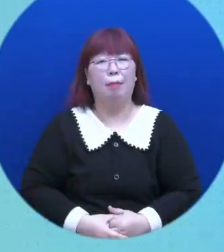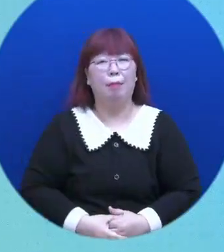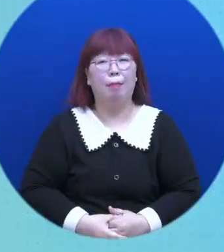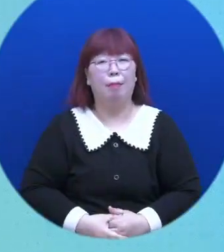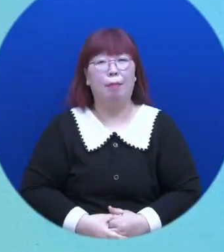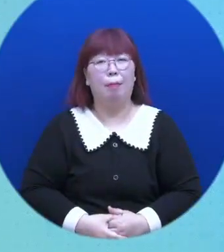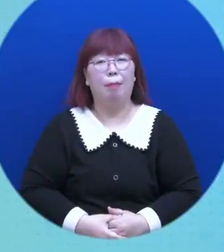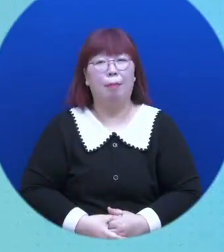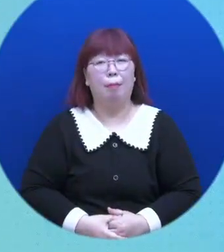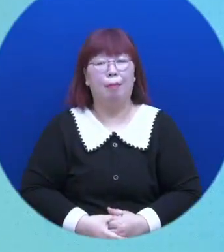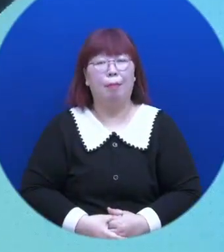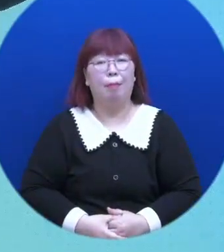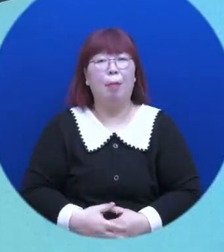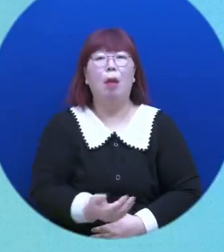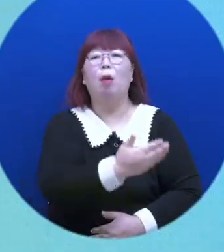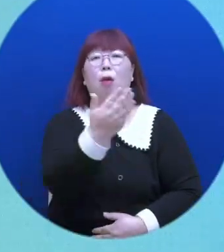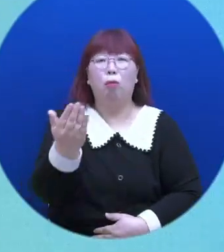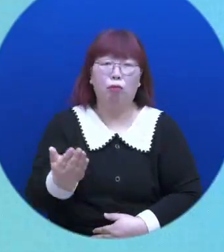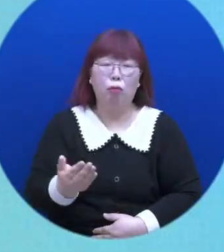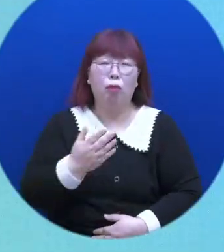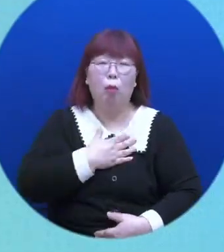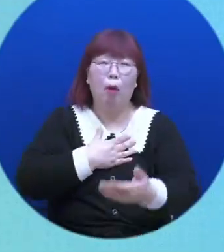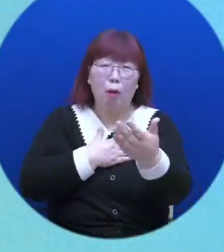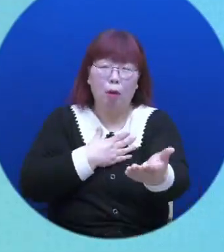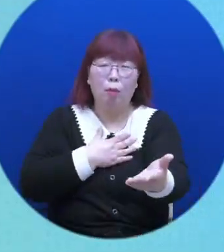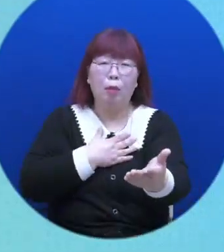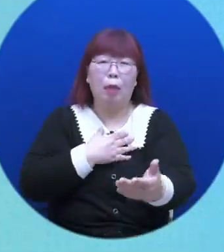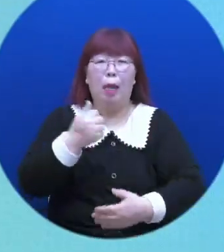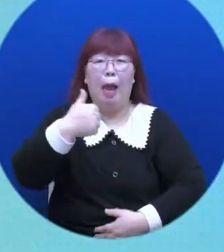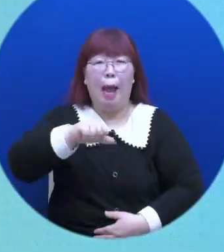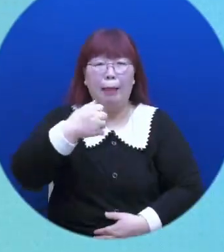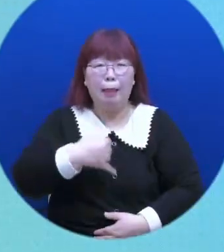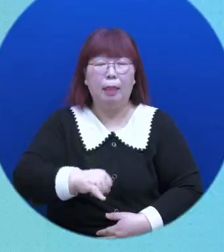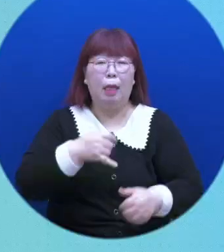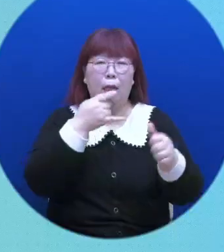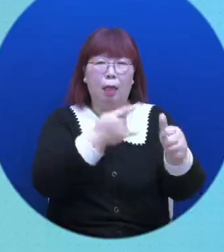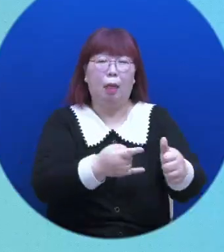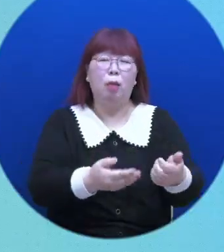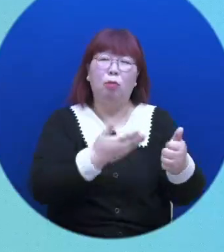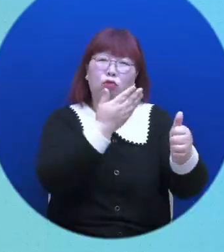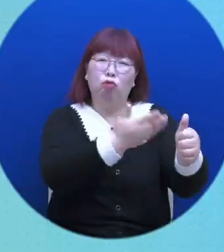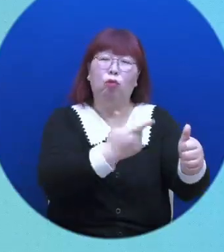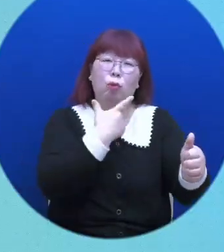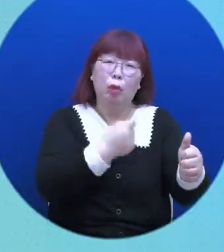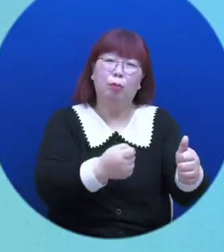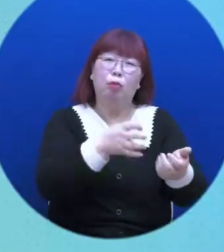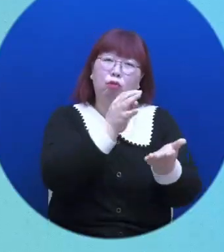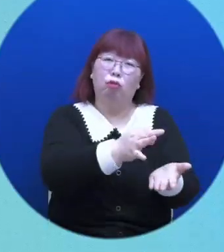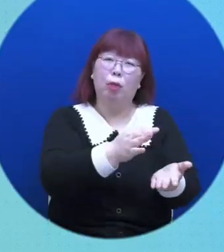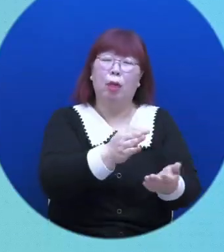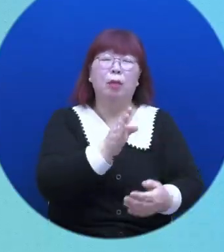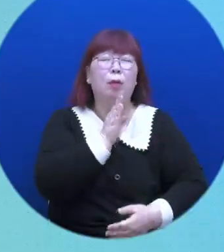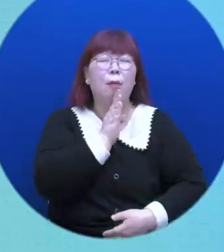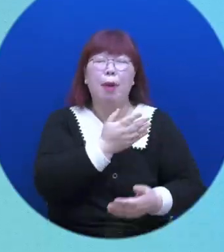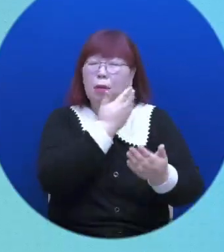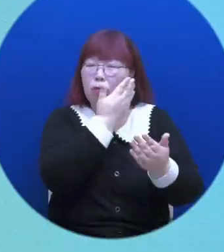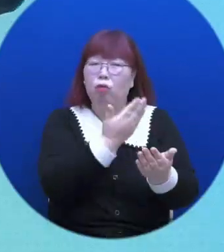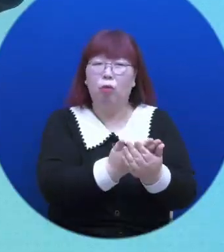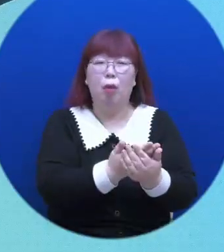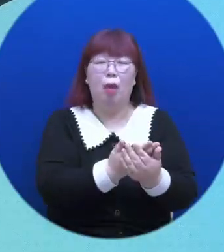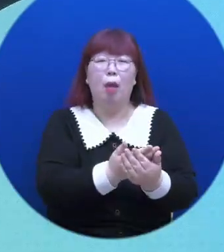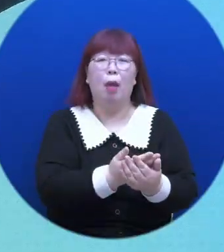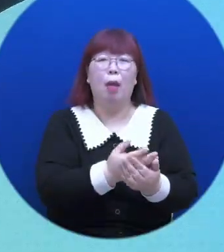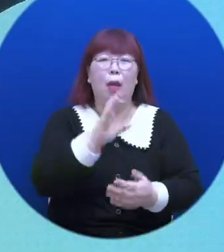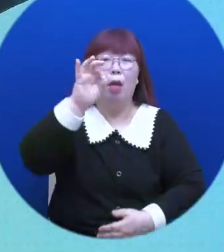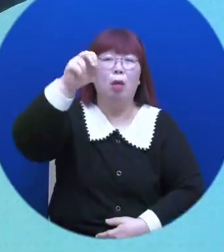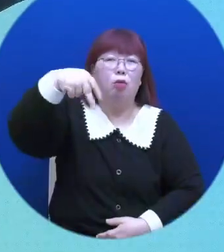있어요. 여러분, 저와 여러분에게 우리의 자녀들에게 주고자 하는 유산 정말 중요하지 않습니까? 무엇을